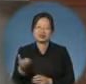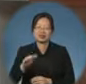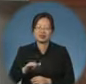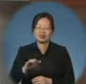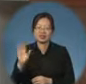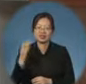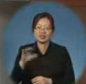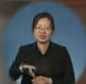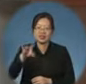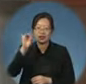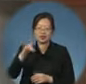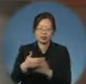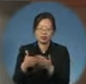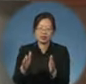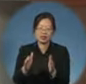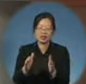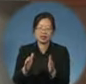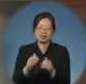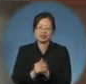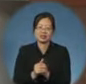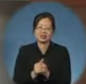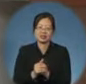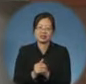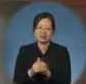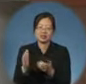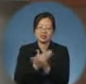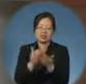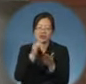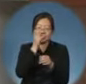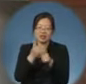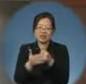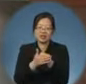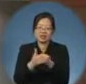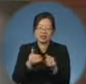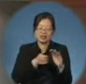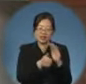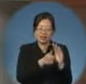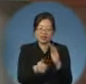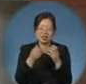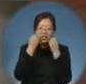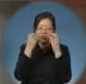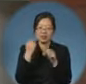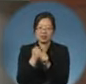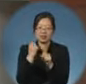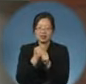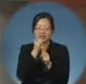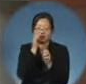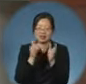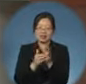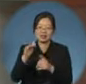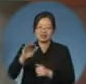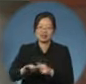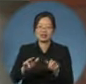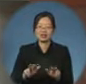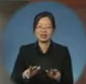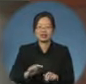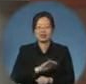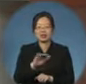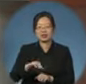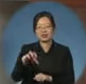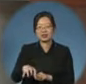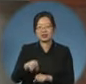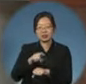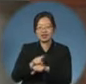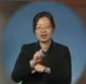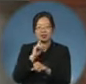초기에는 막 공간을 마 부여하면서 다니면서 새로운 걸 개척하고 됐지만 지금은 우리가 장소성을